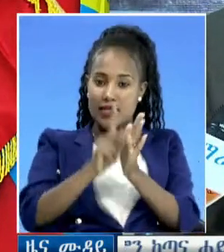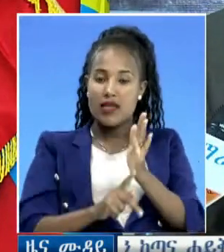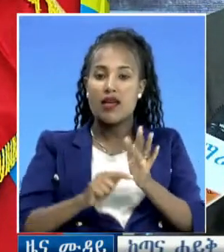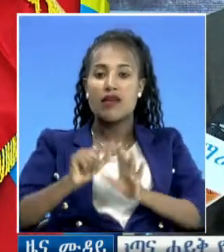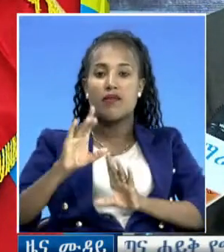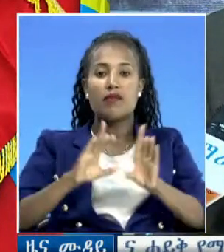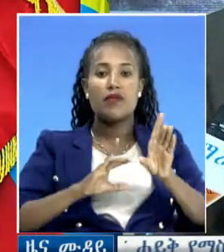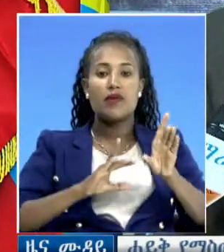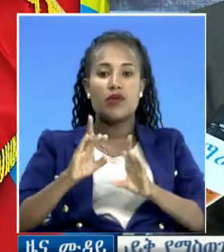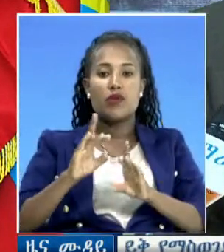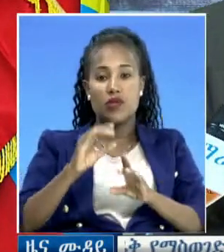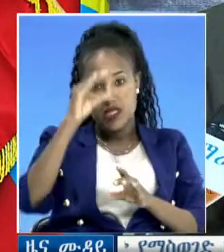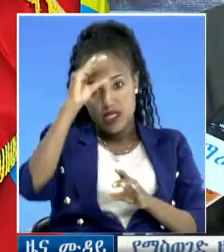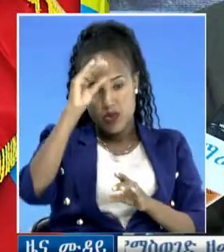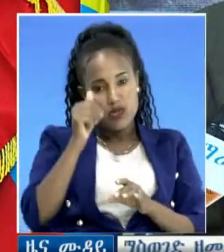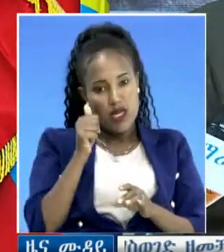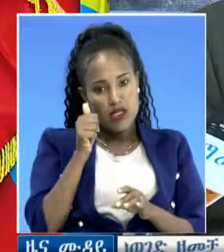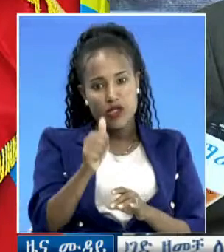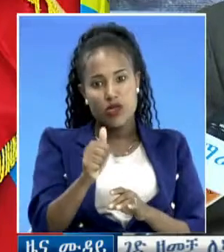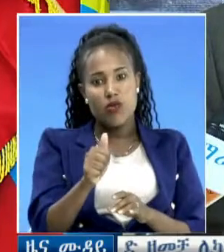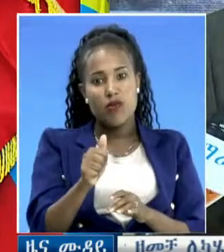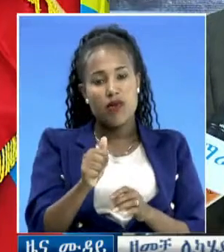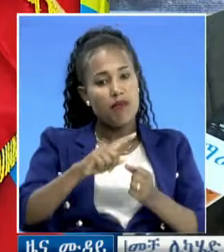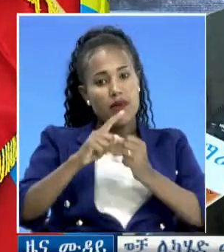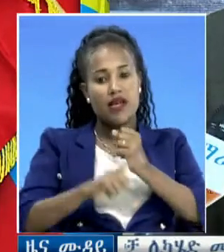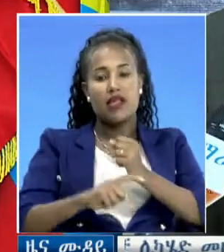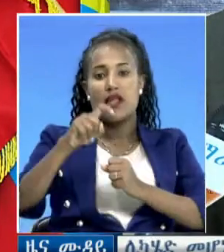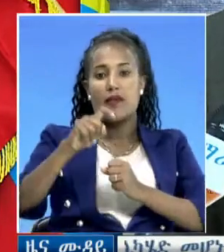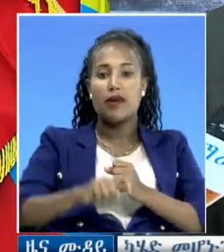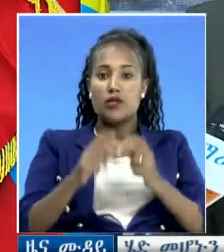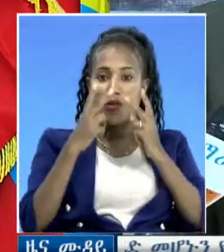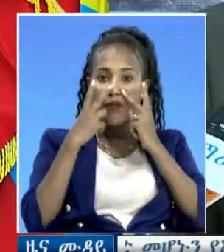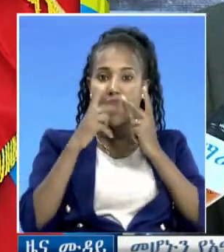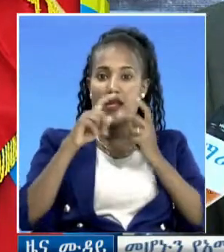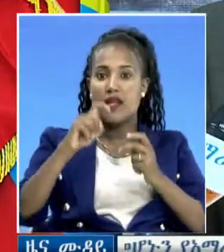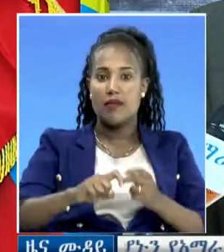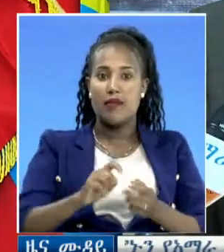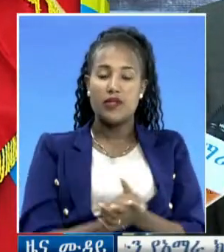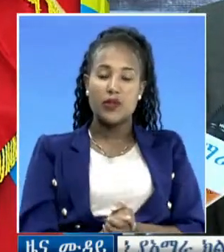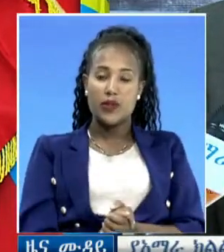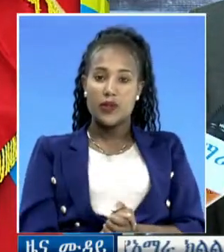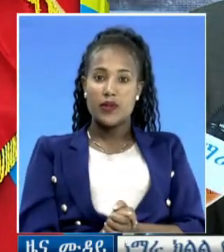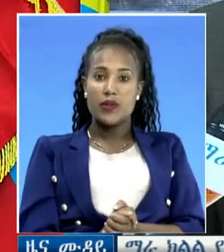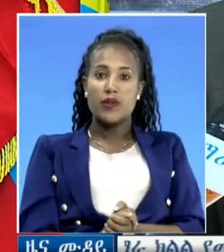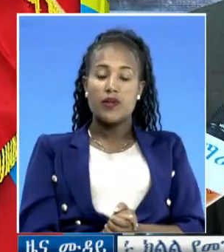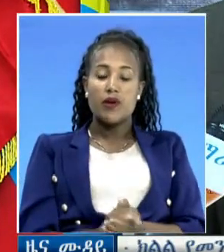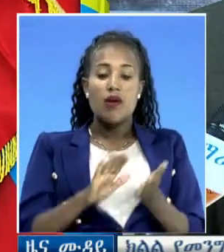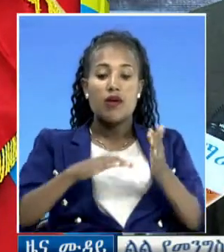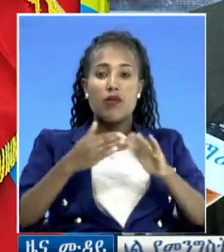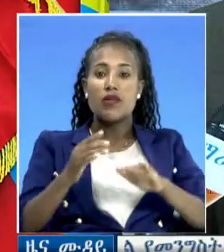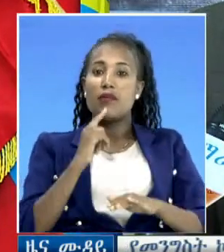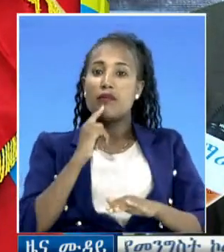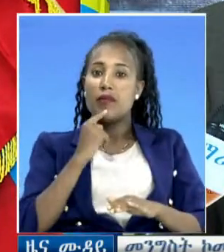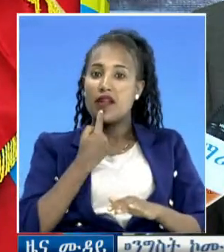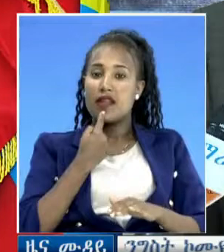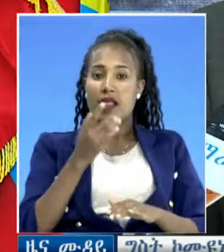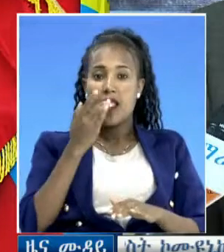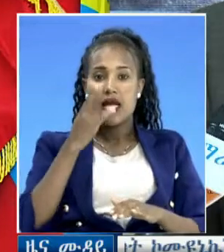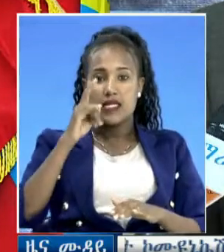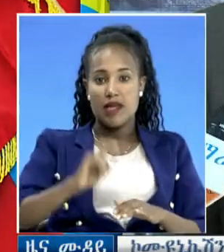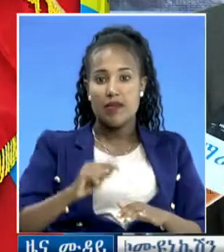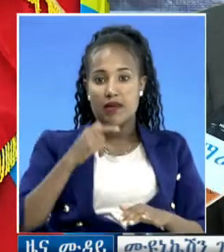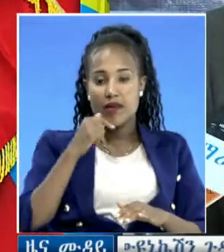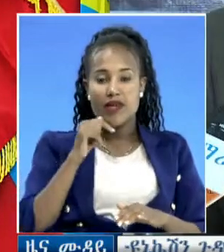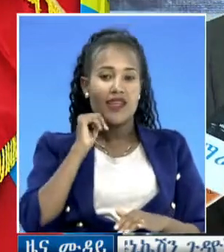ያደረጉ የገደሉ ሰዎች ራሳቸውን መቅመስ አለባቸው፣ ይህን ማየት አለባቸው፣ የሞትን መራራነት መቅመስ አለባቸው የሚለው